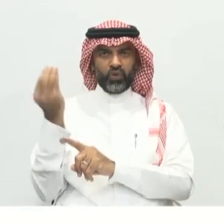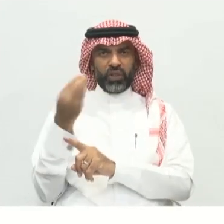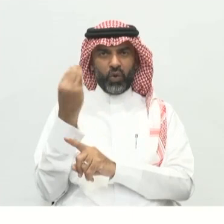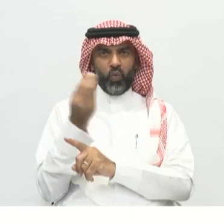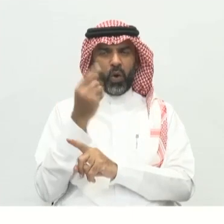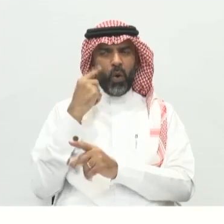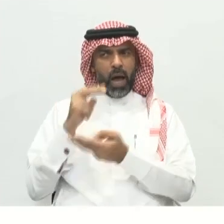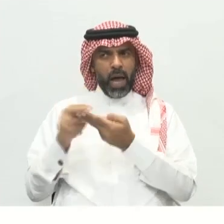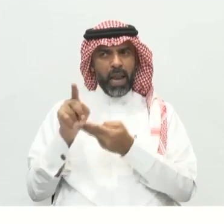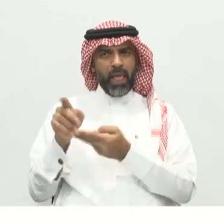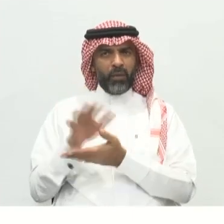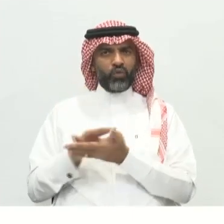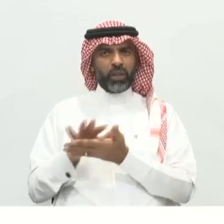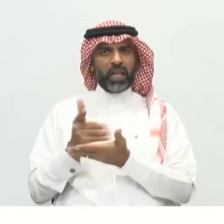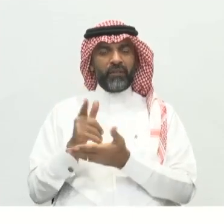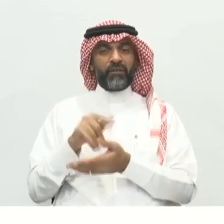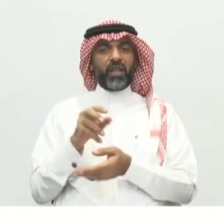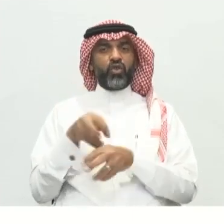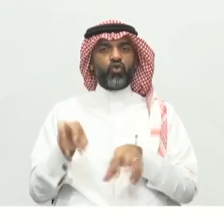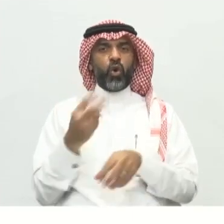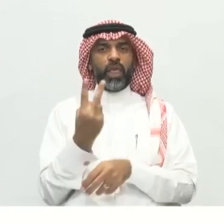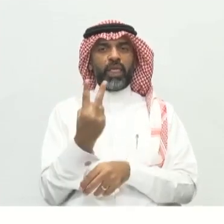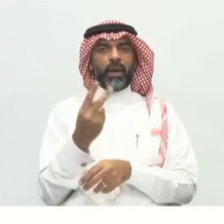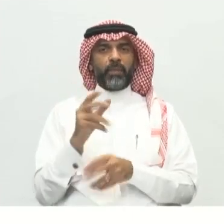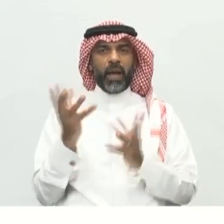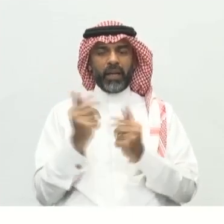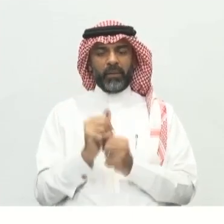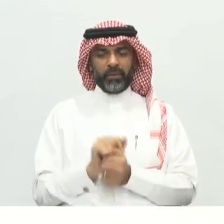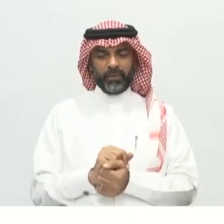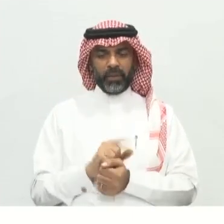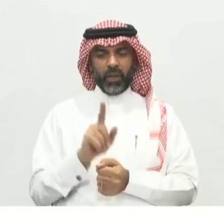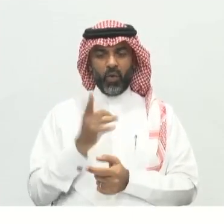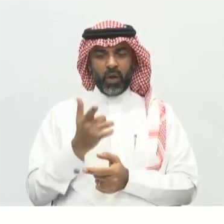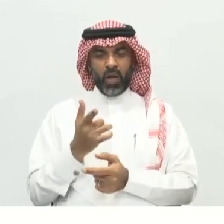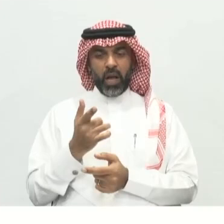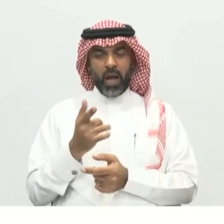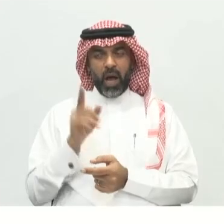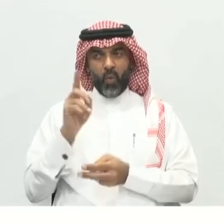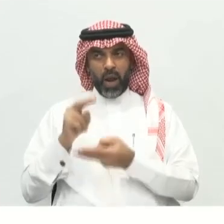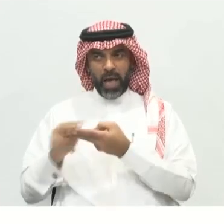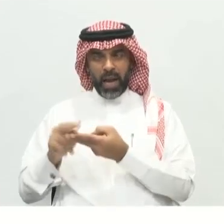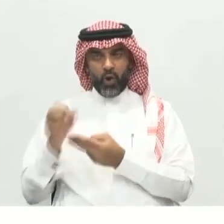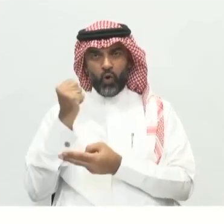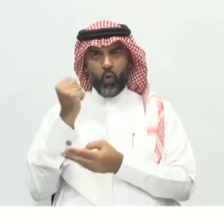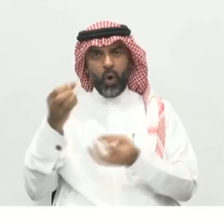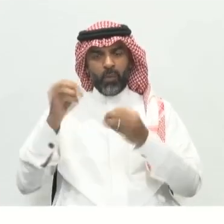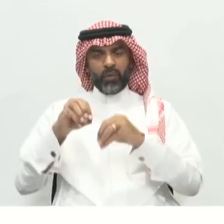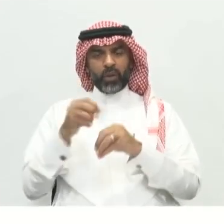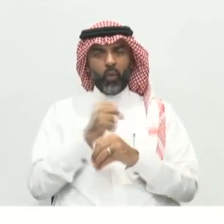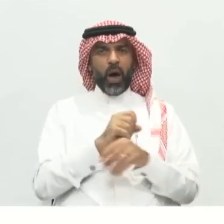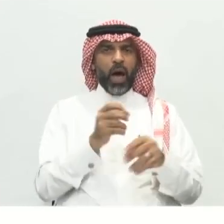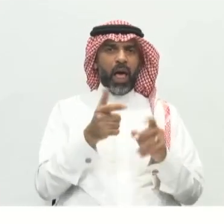هذه المشكله باستخدام نوعين من الخوارزميات احداهما خوارزميه القوى المفرطه والاخرى